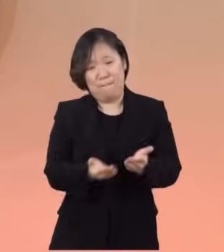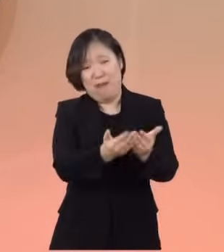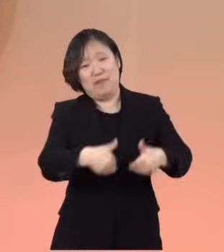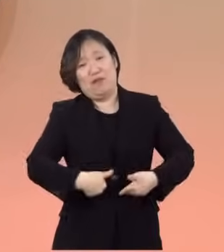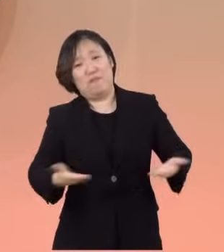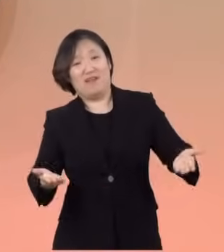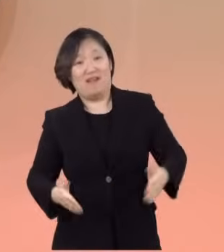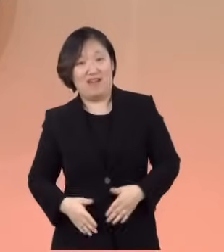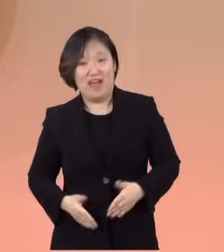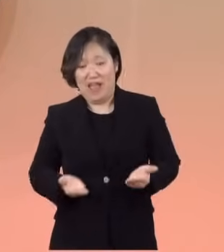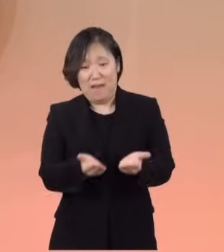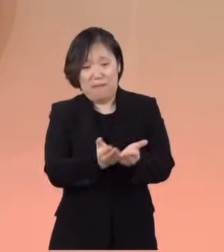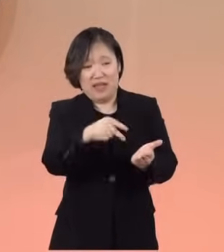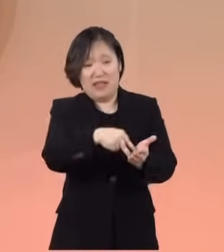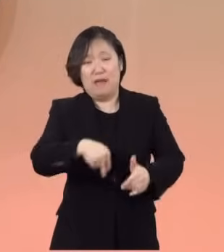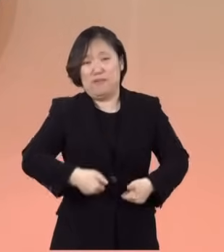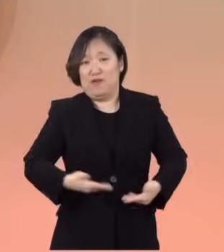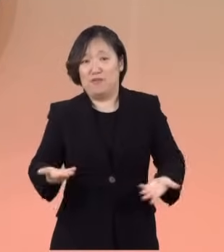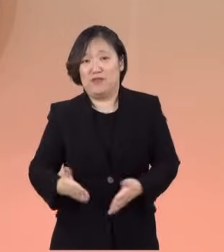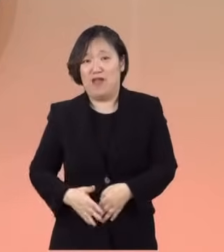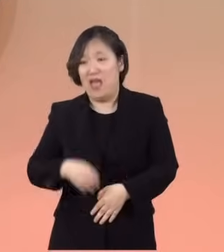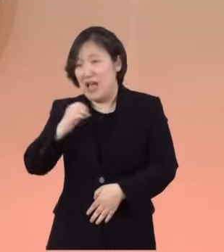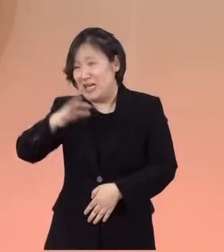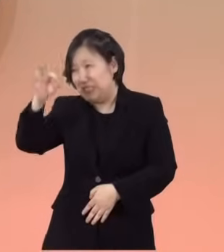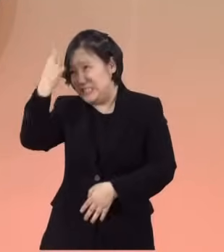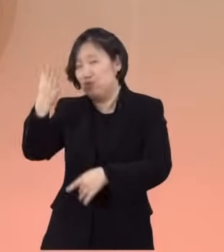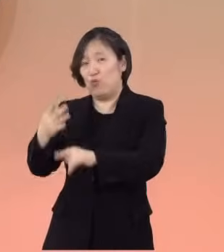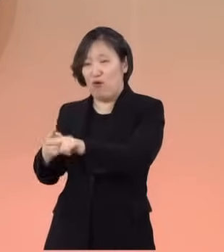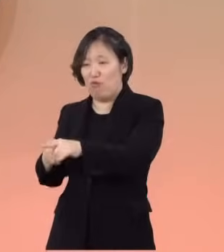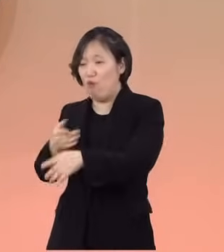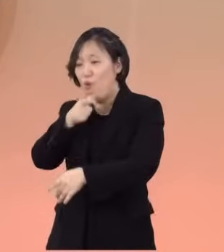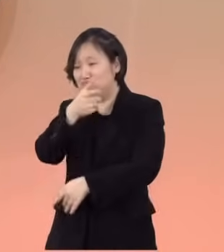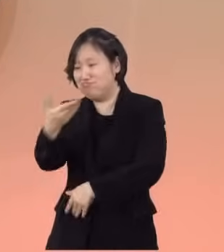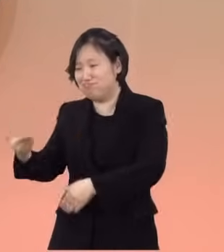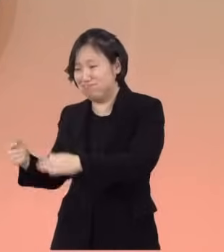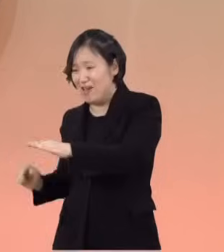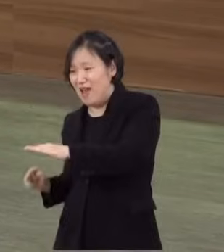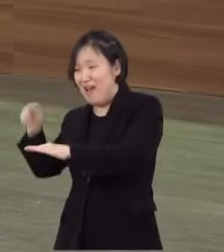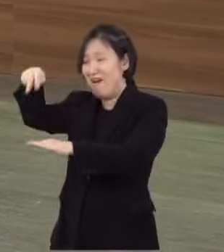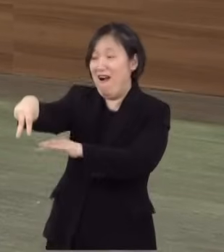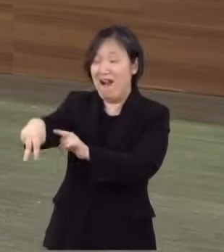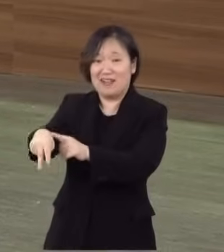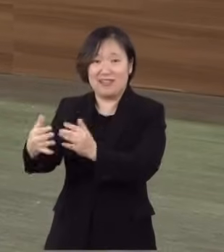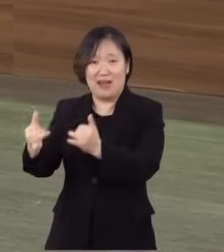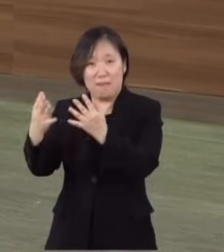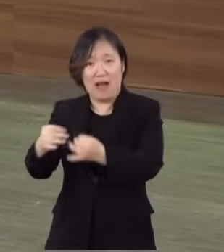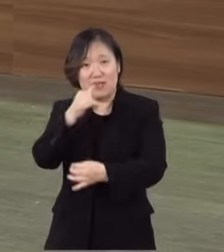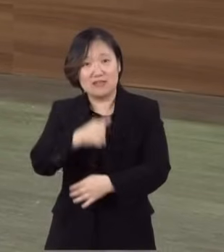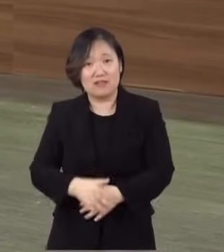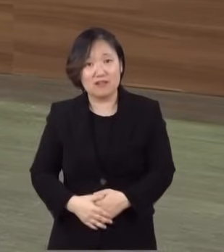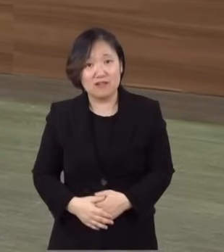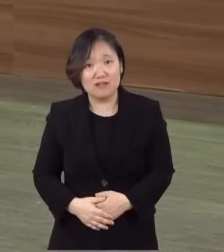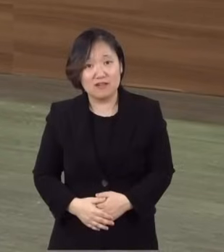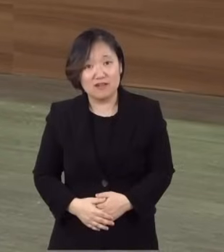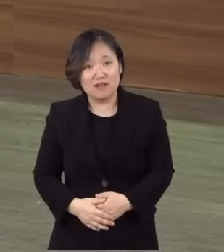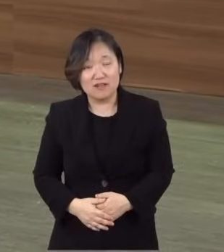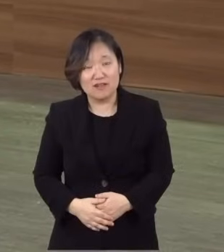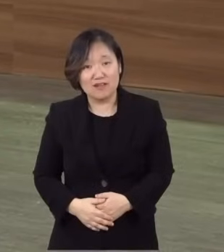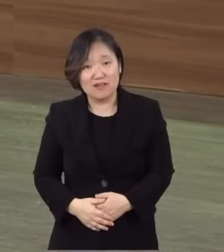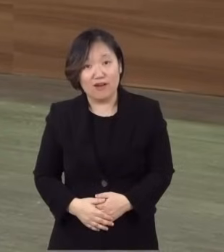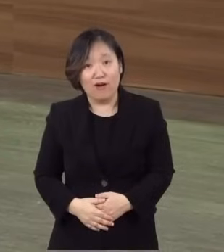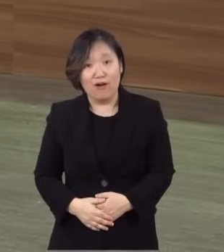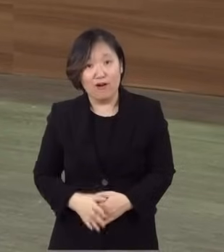강을 건너 반대쪽에 이미 고요히 앉아계신 분들도 있었고 이와 같이 수많은 비구